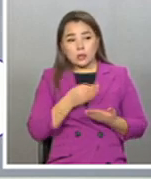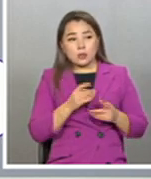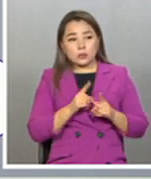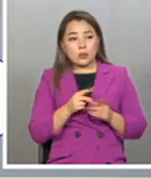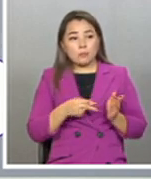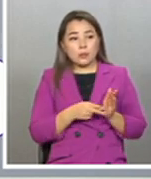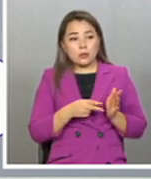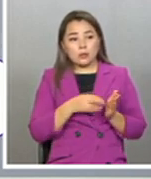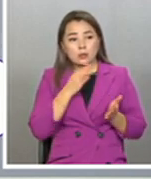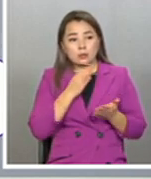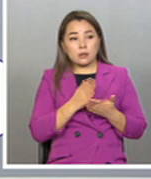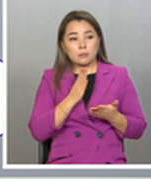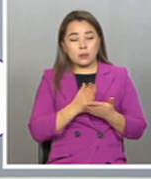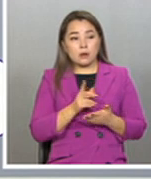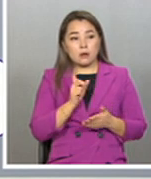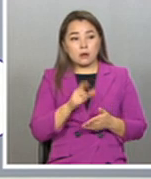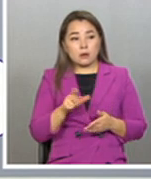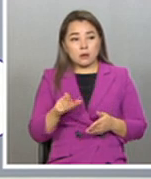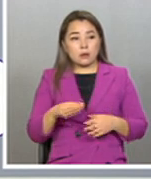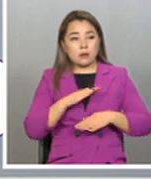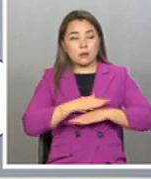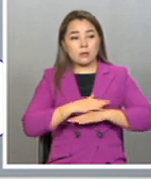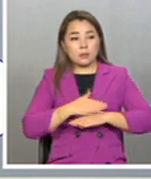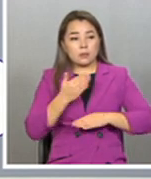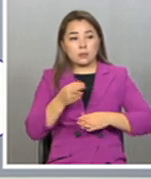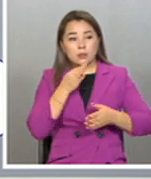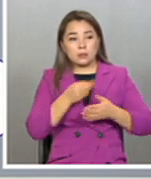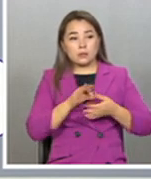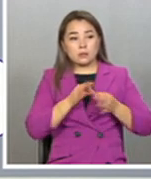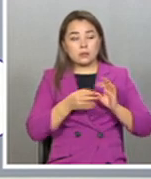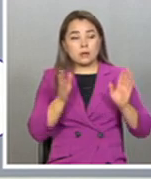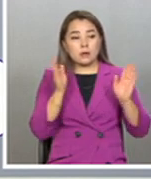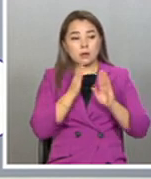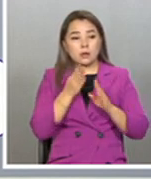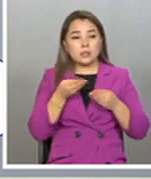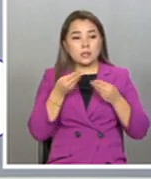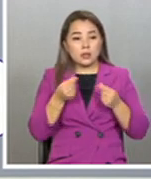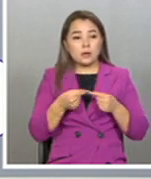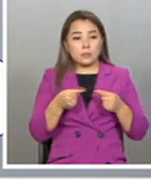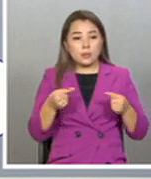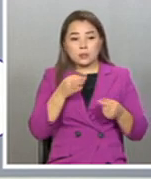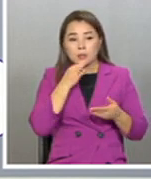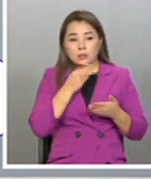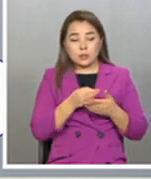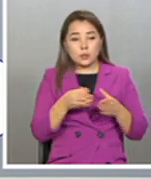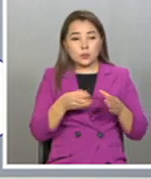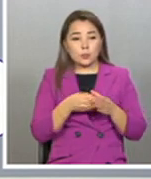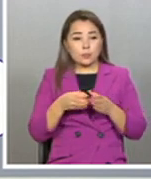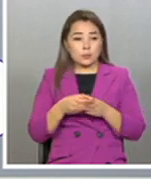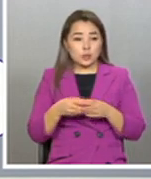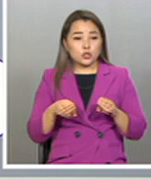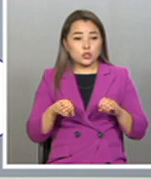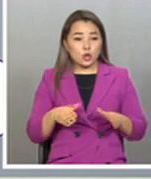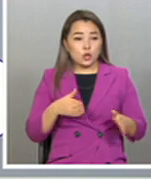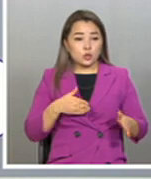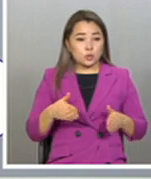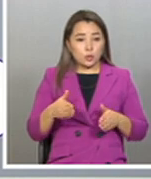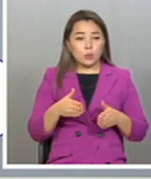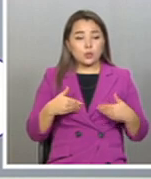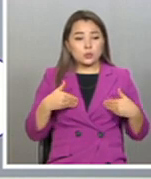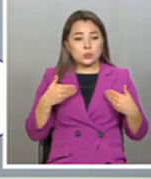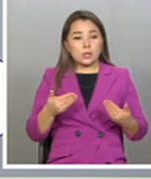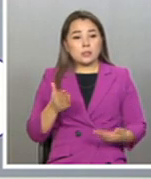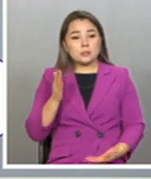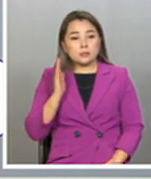бересіз. Адамзат әрекетінің атмосфера мен климатқа тигізетін кері әсерін топтастырасыз, шешу жолдарын ұсынасыз.